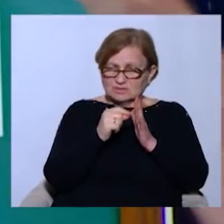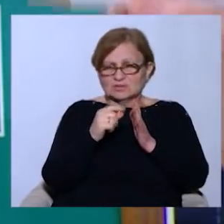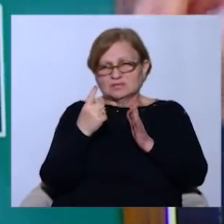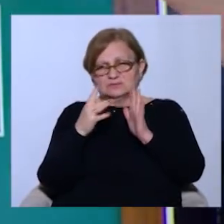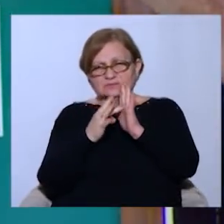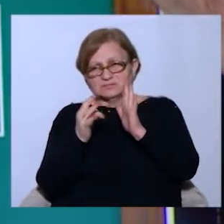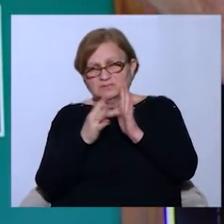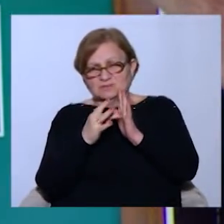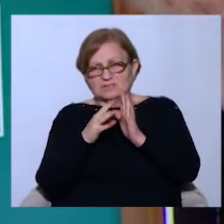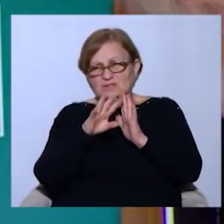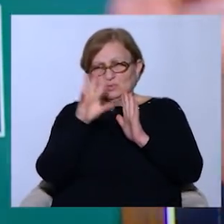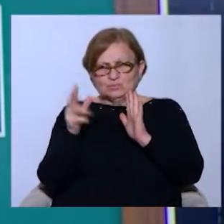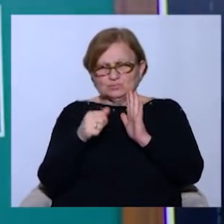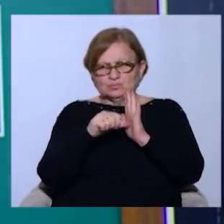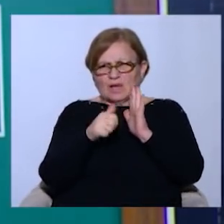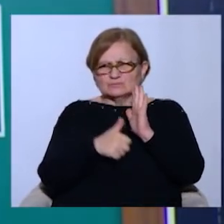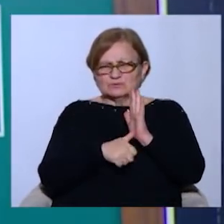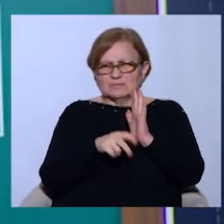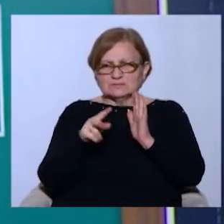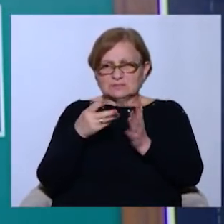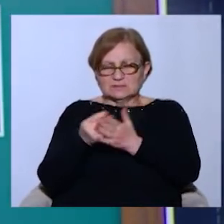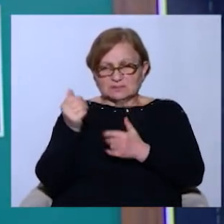ლარად. ანუ სულ 16 ლარი გადავიხადეო.